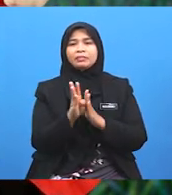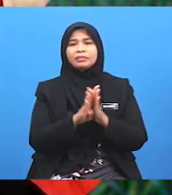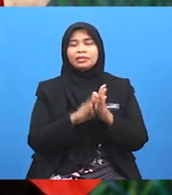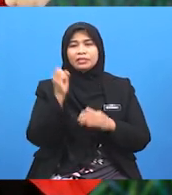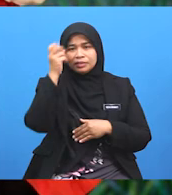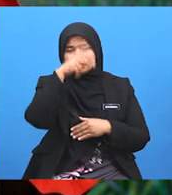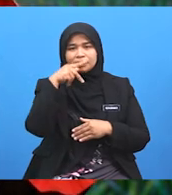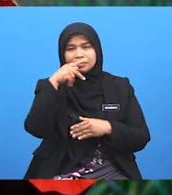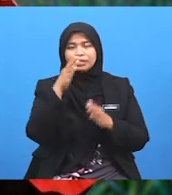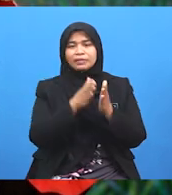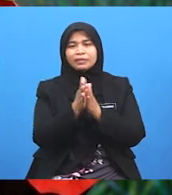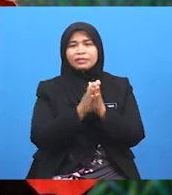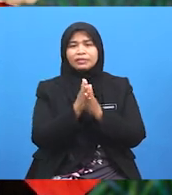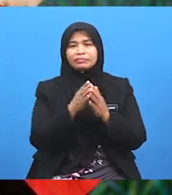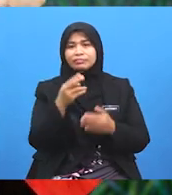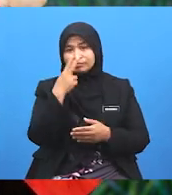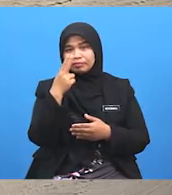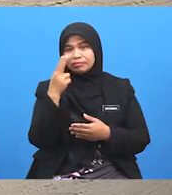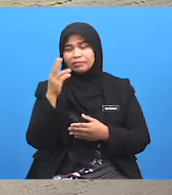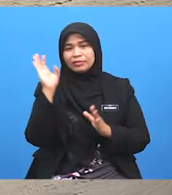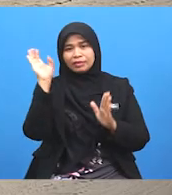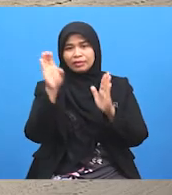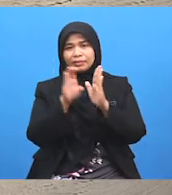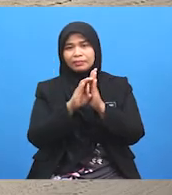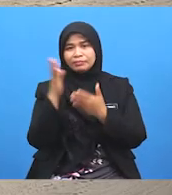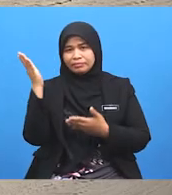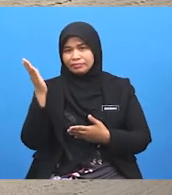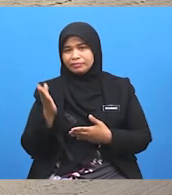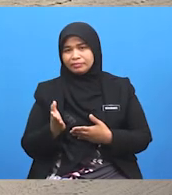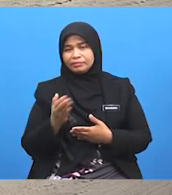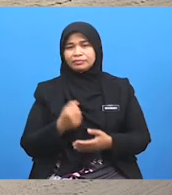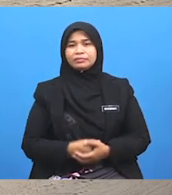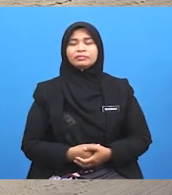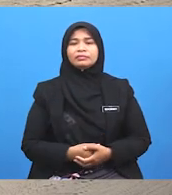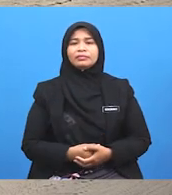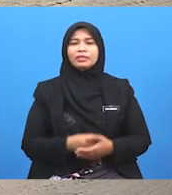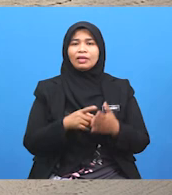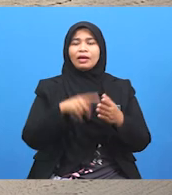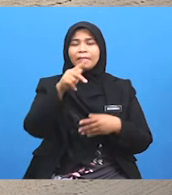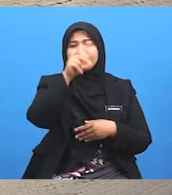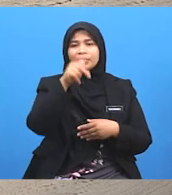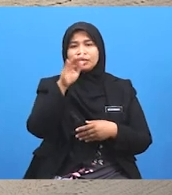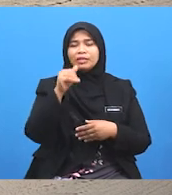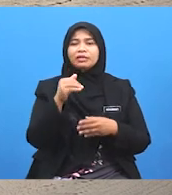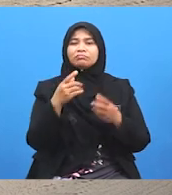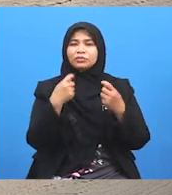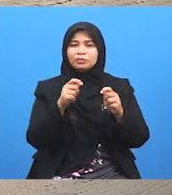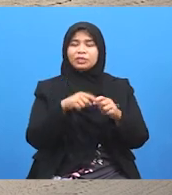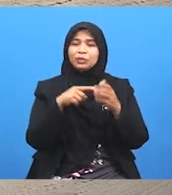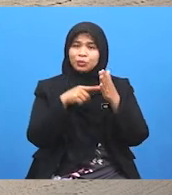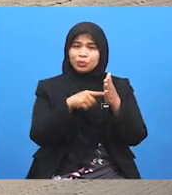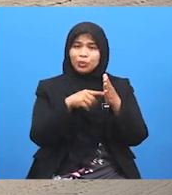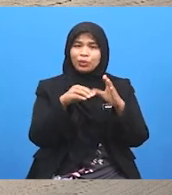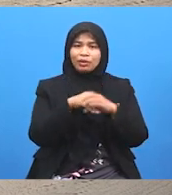Cuba menghayati gambar ini. Apakah yang cuba disampaikan menerusi gambar